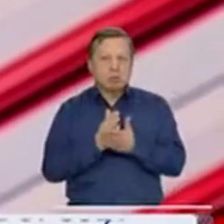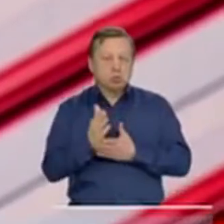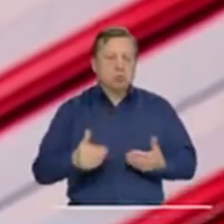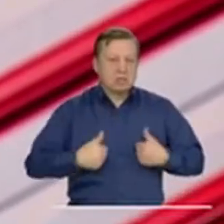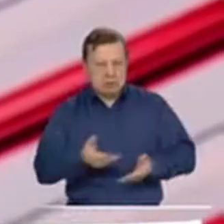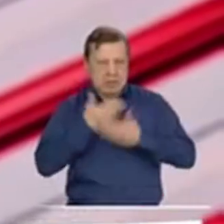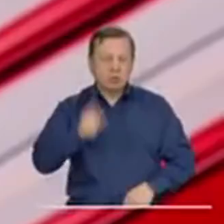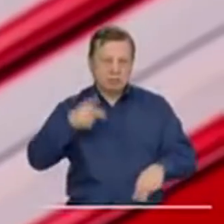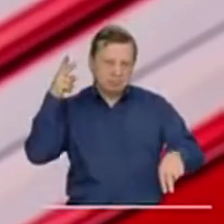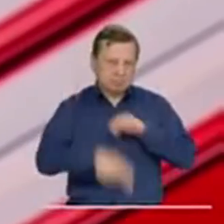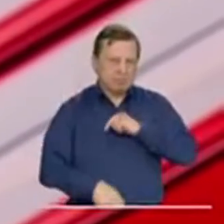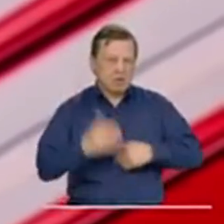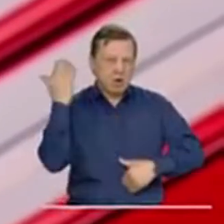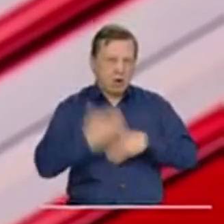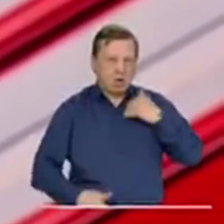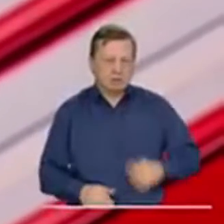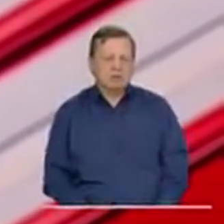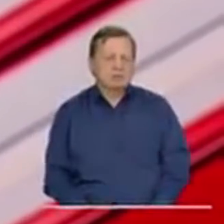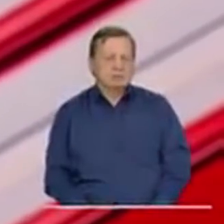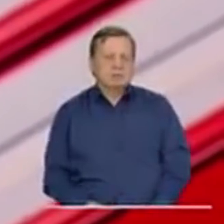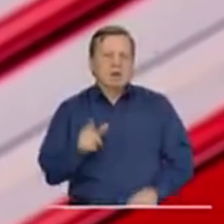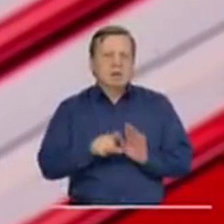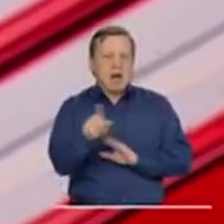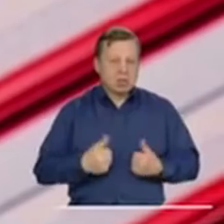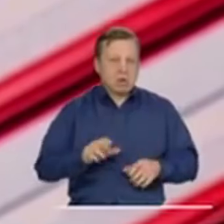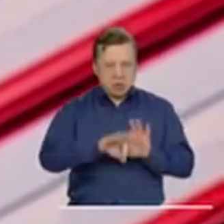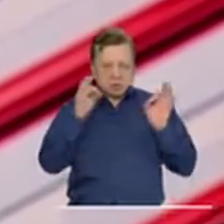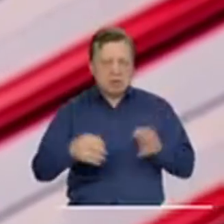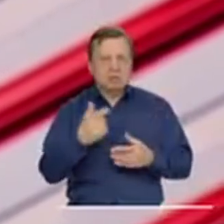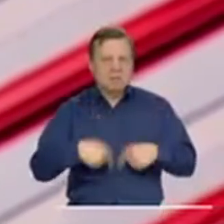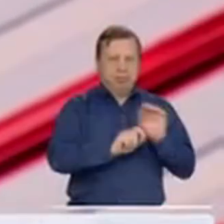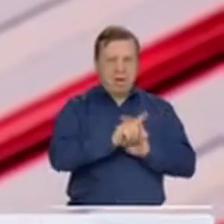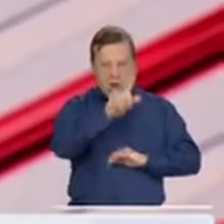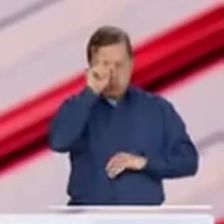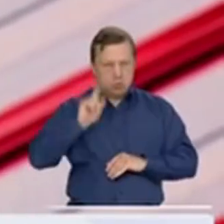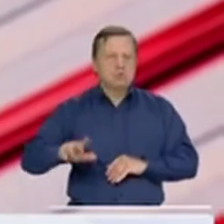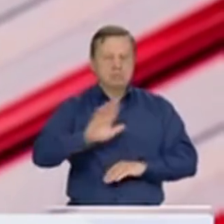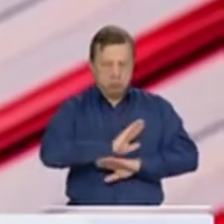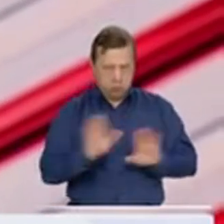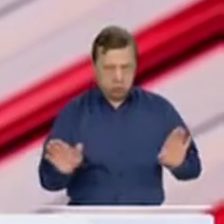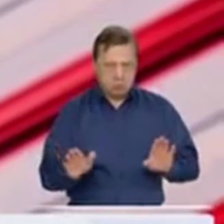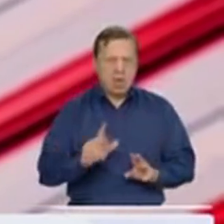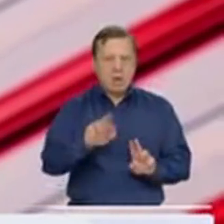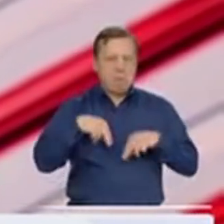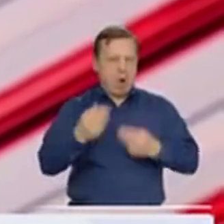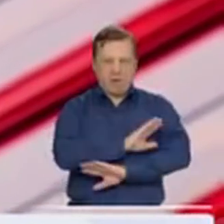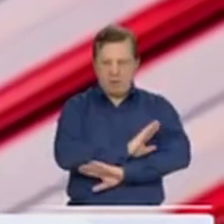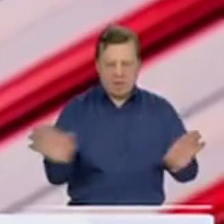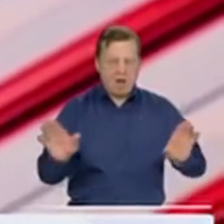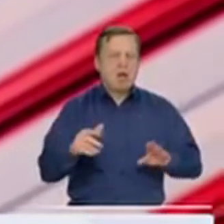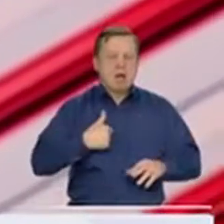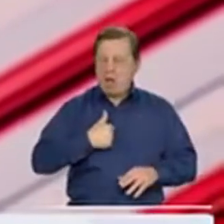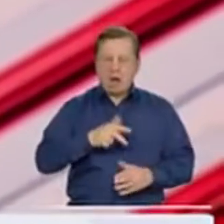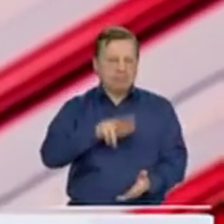to zrealizowane. Bojkot polskich obywateli trzeba uczynić. Premia dla bohatera. Nie ma do tego powrotu i nie zaakceptuję